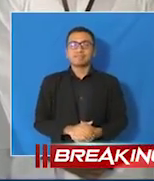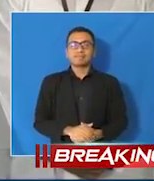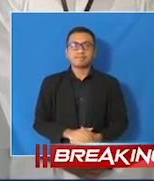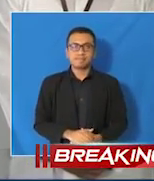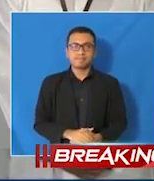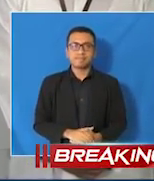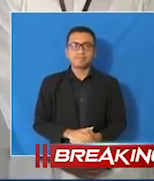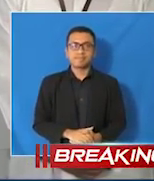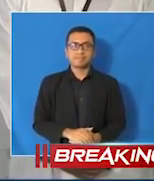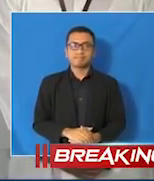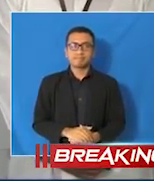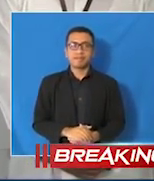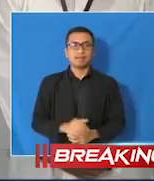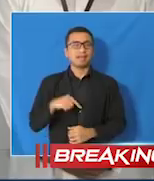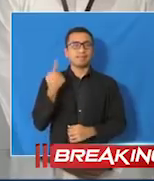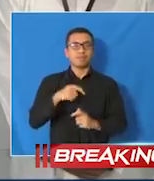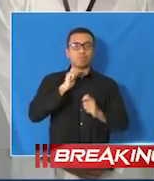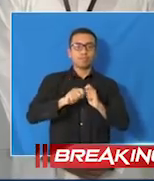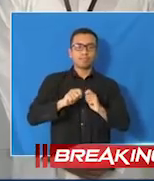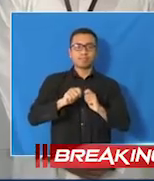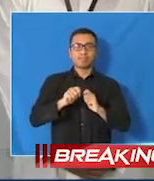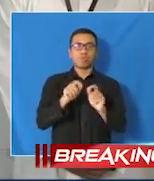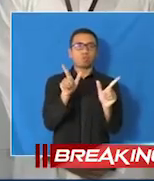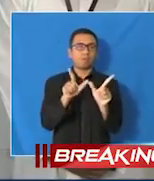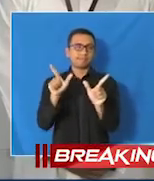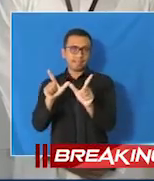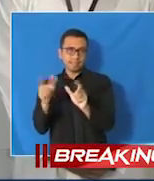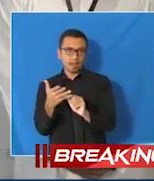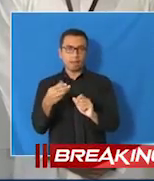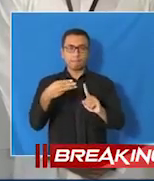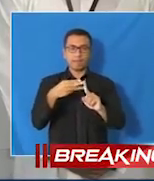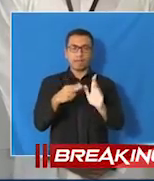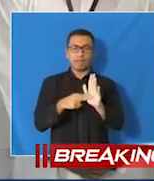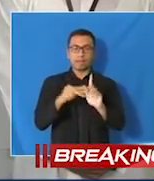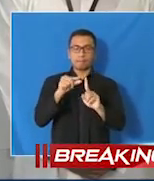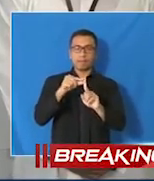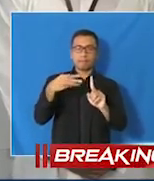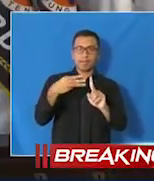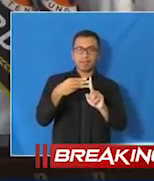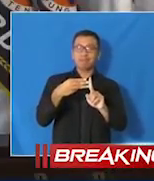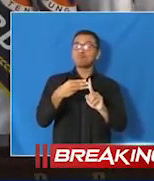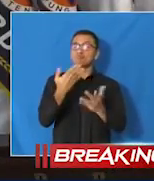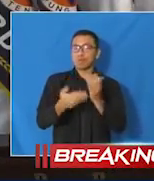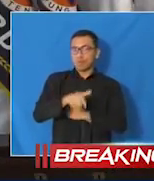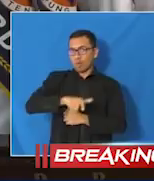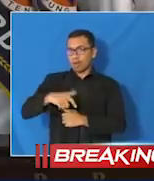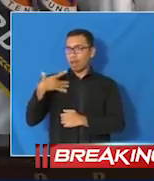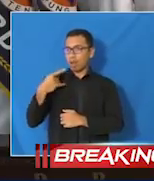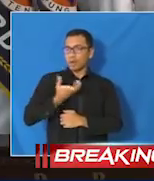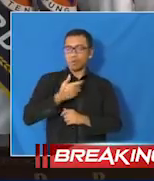membuat microsite di website BNPB untuk bisa menerima pendaftaran